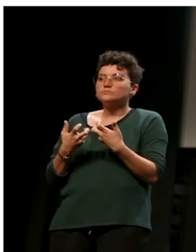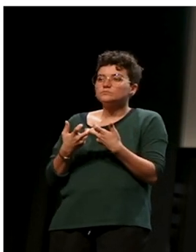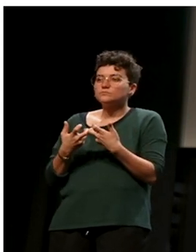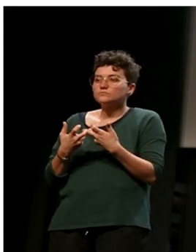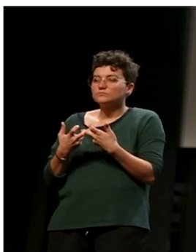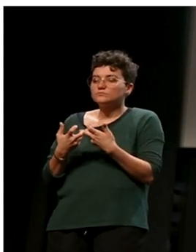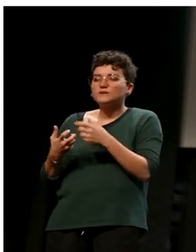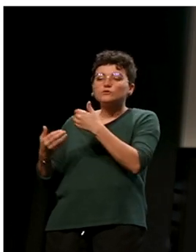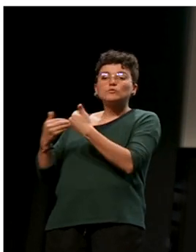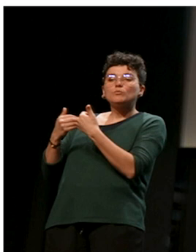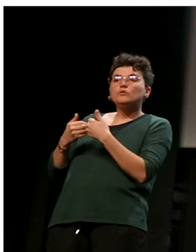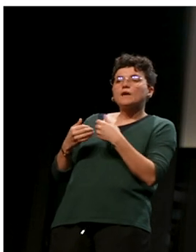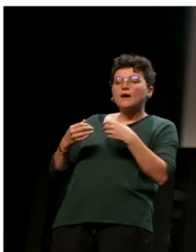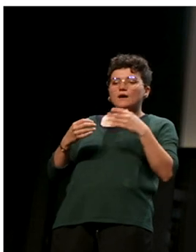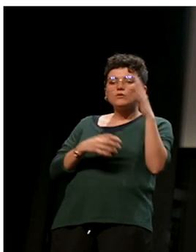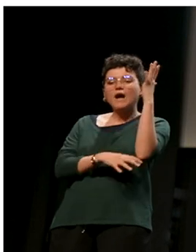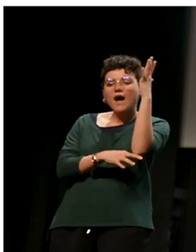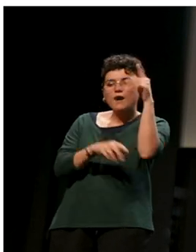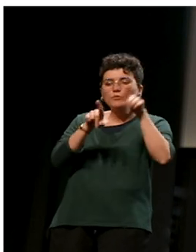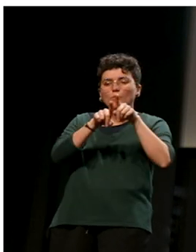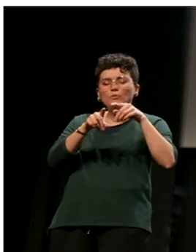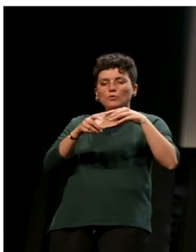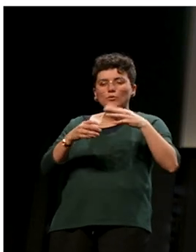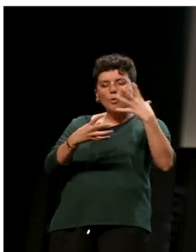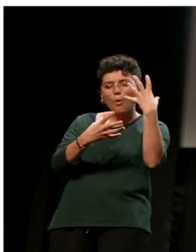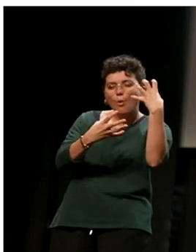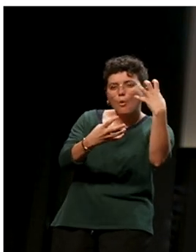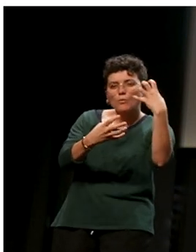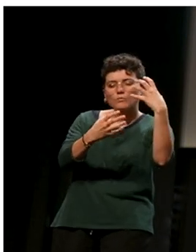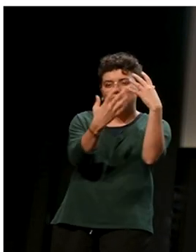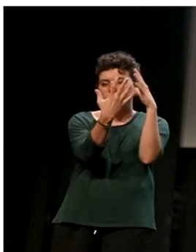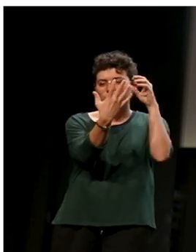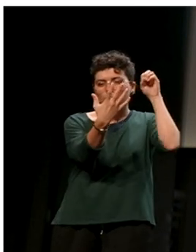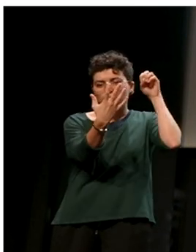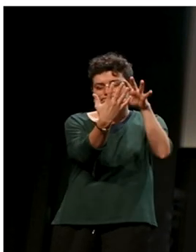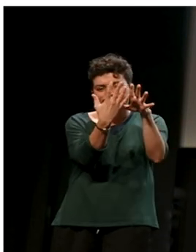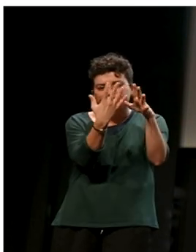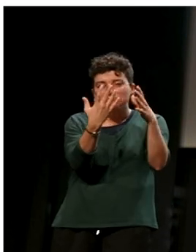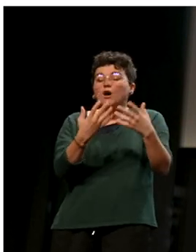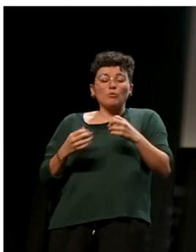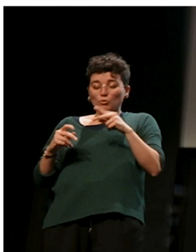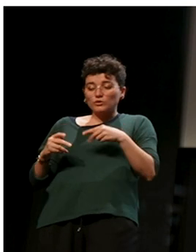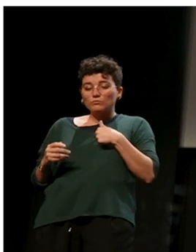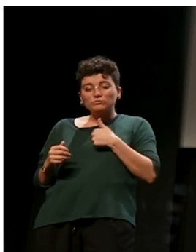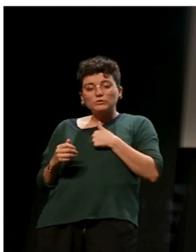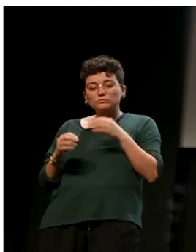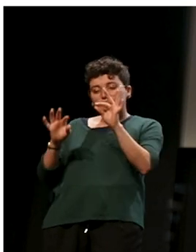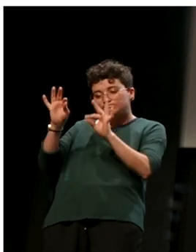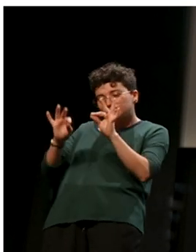ombre chinoise d'un arbre, etc. » que à la fin, je vais mettre au premier plan pour créer de la profondeur dans mon image. Je vais peut-être